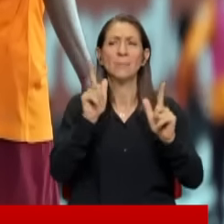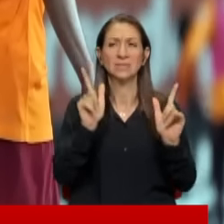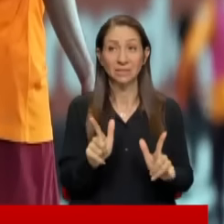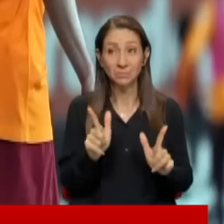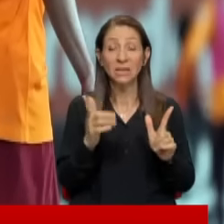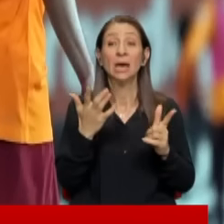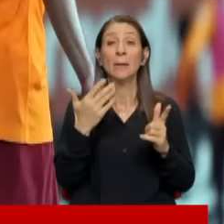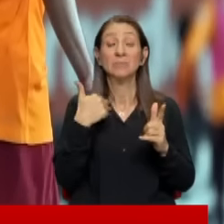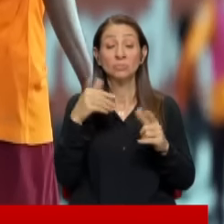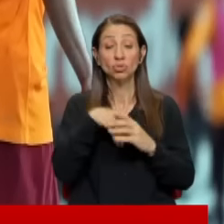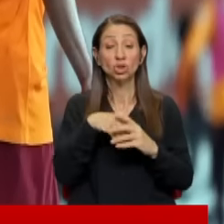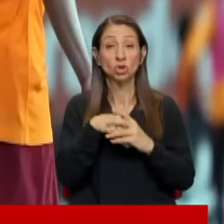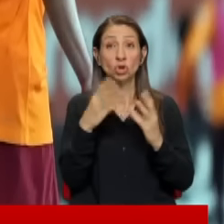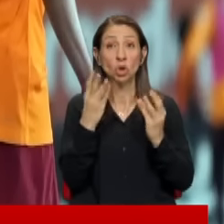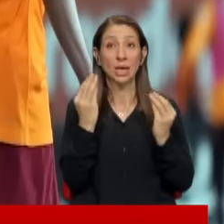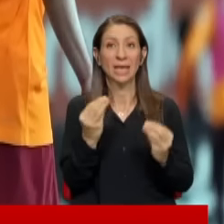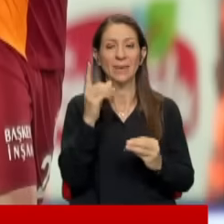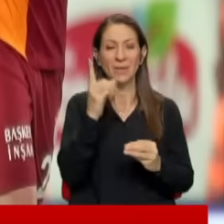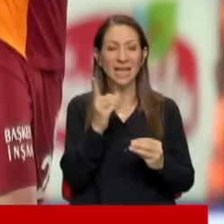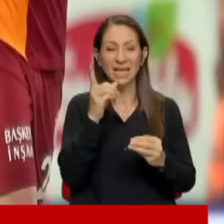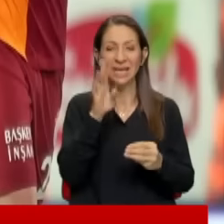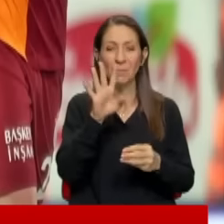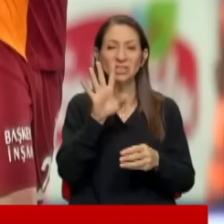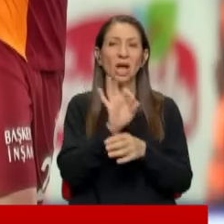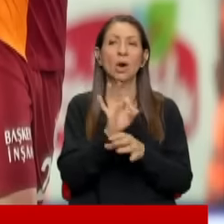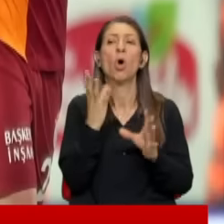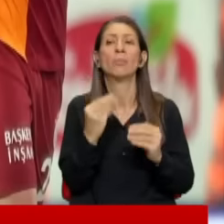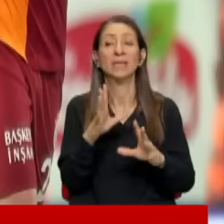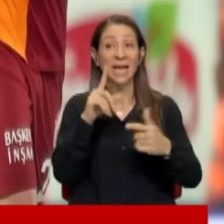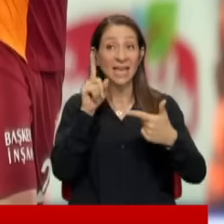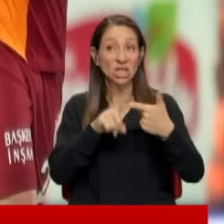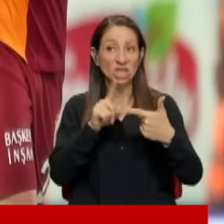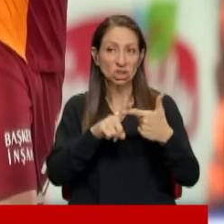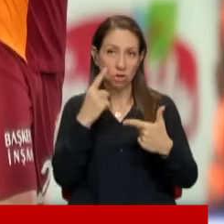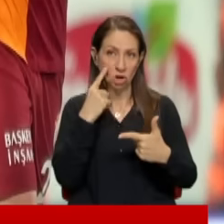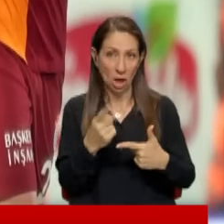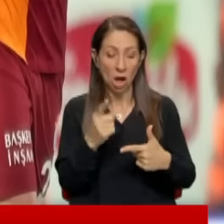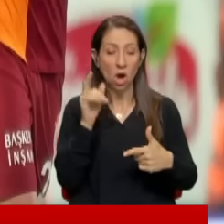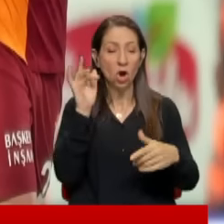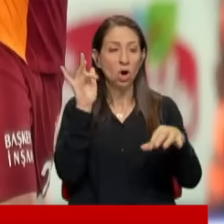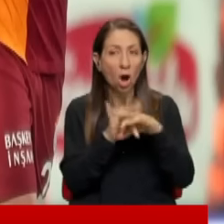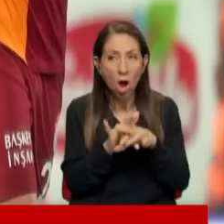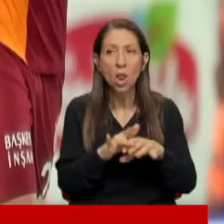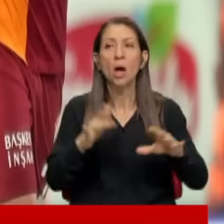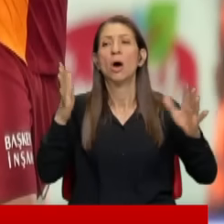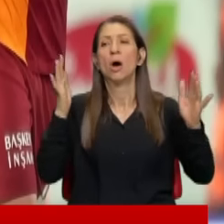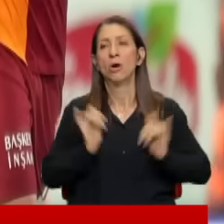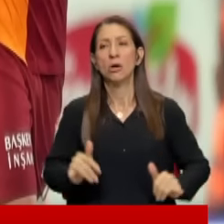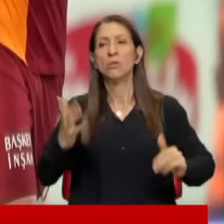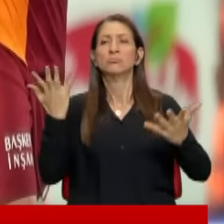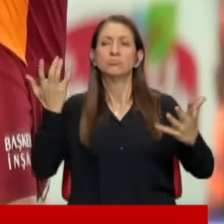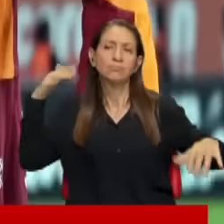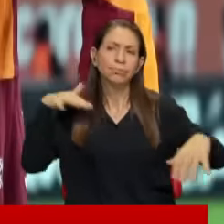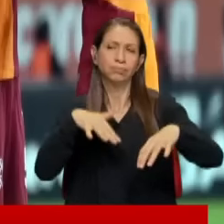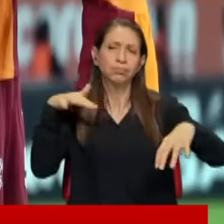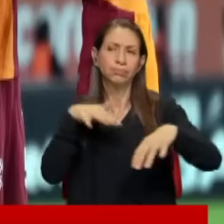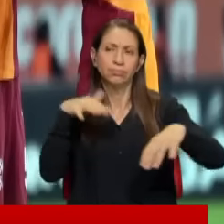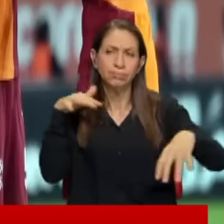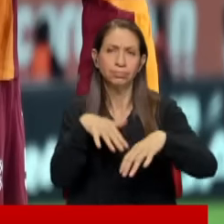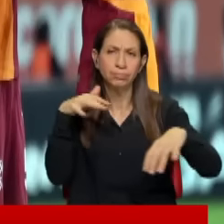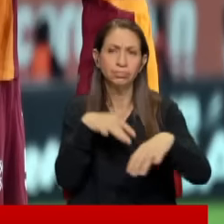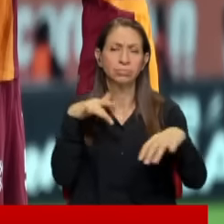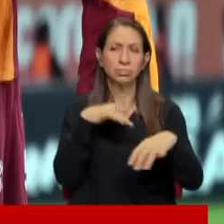çok bizim açımızdan çok iyi bir ilk yarı geçmedi. Ama ikinci yarı özellikle golle birlikte performansımız arttı.